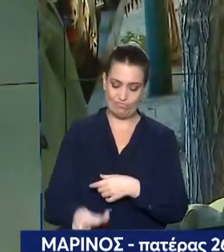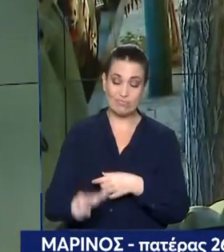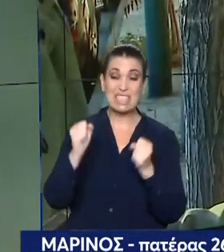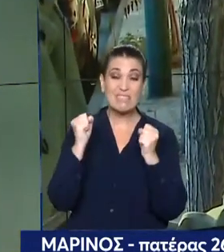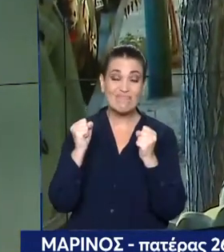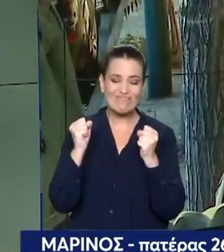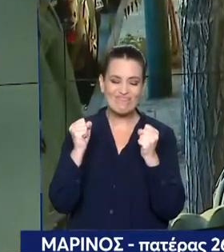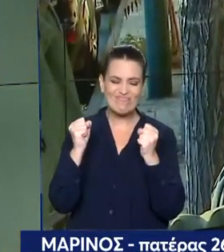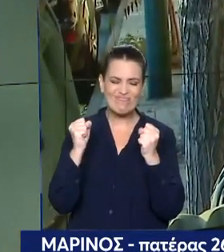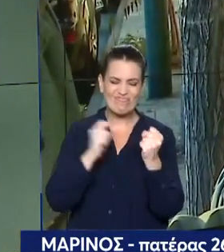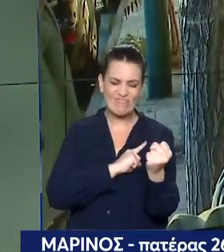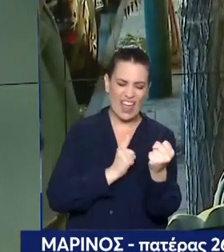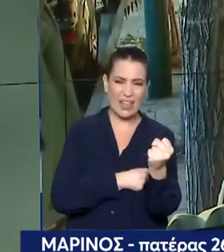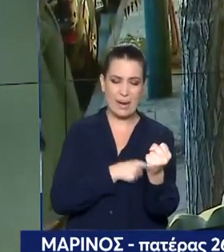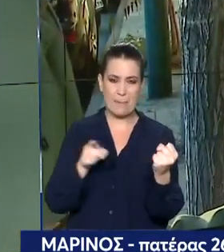δύναμη.